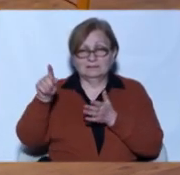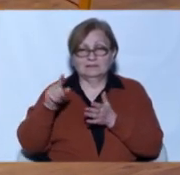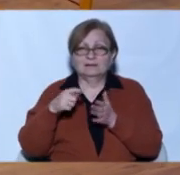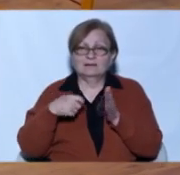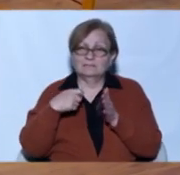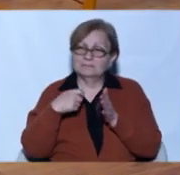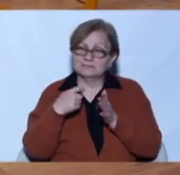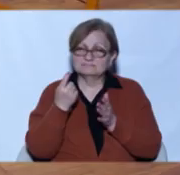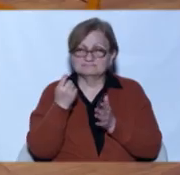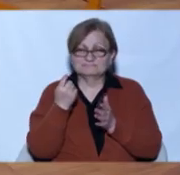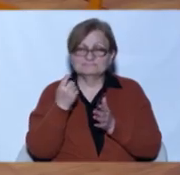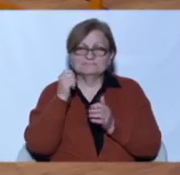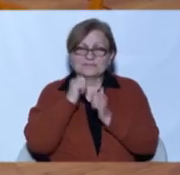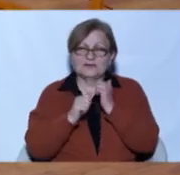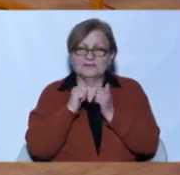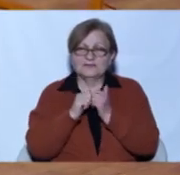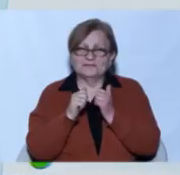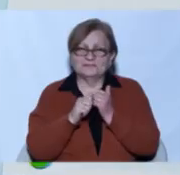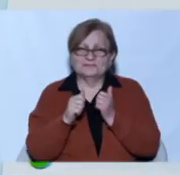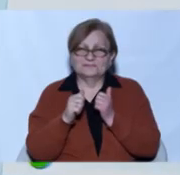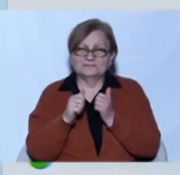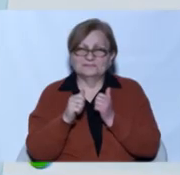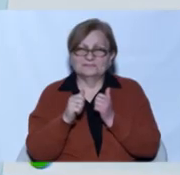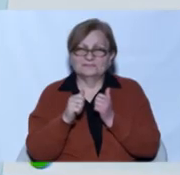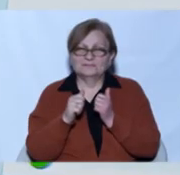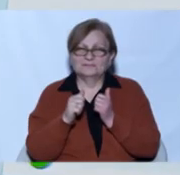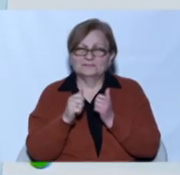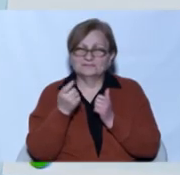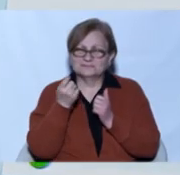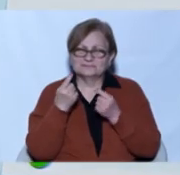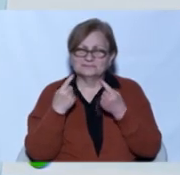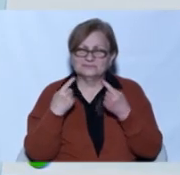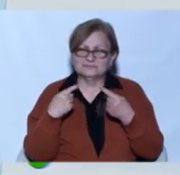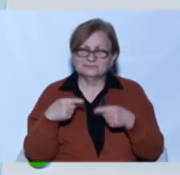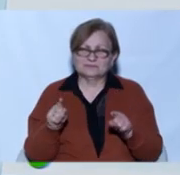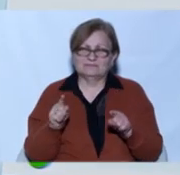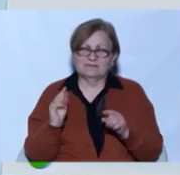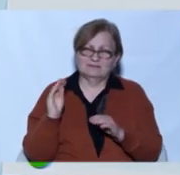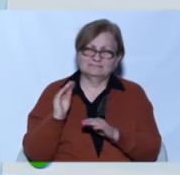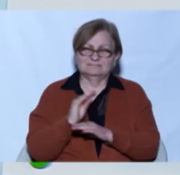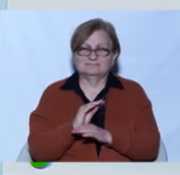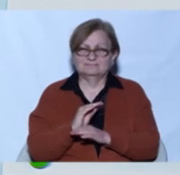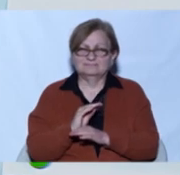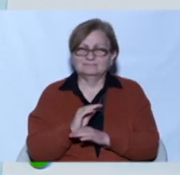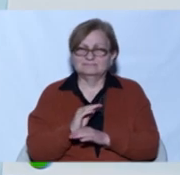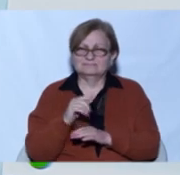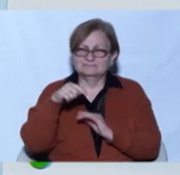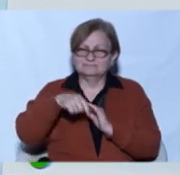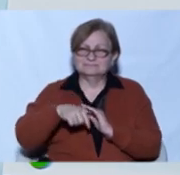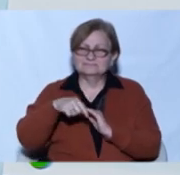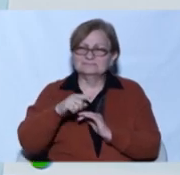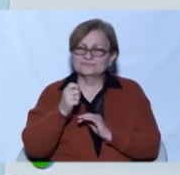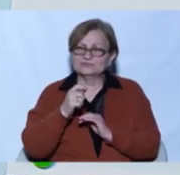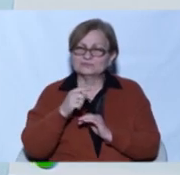ეს ყოველთვის რაღაც სხვა სათქმელსაც ამბობს, წინ წამოსწევს